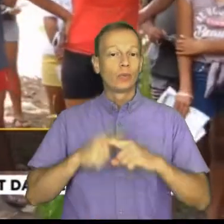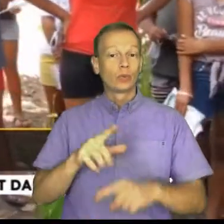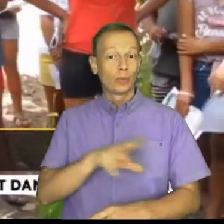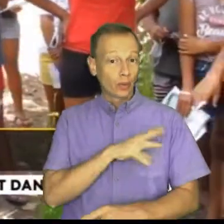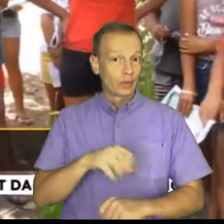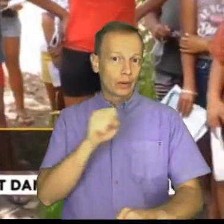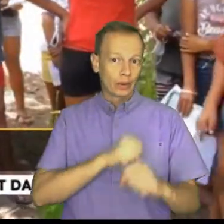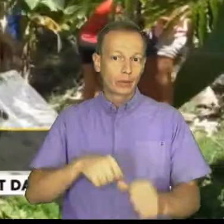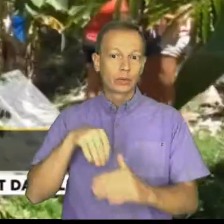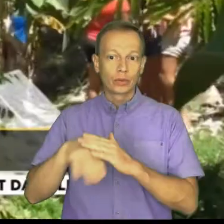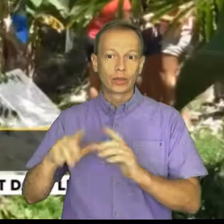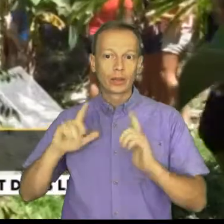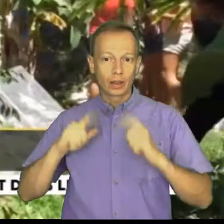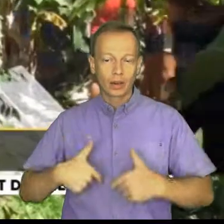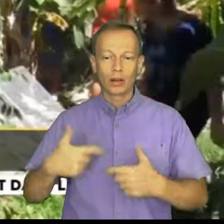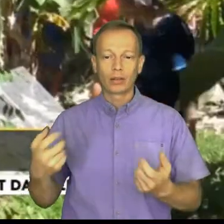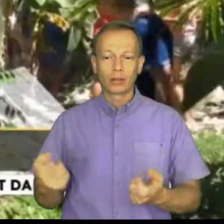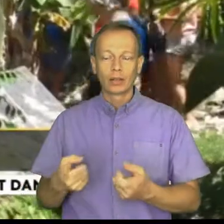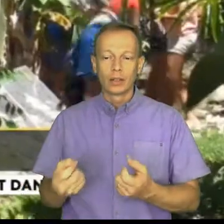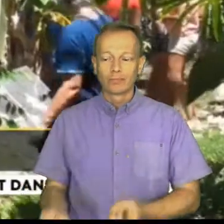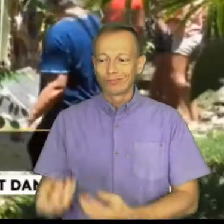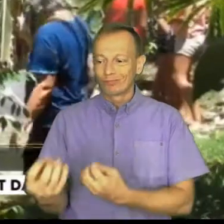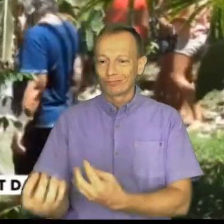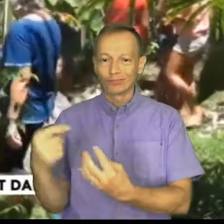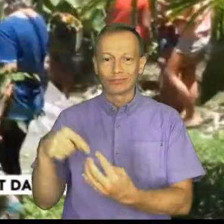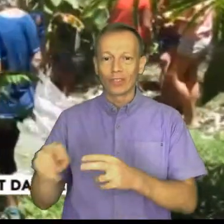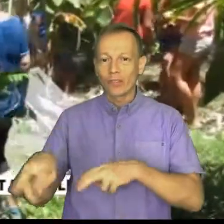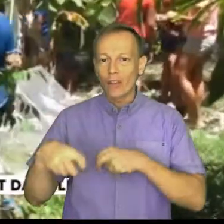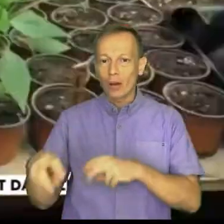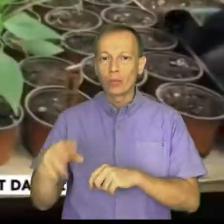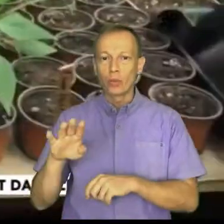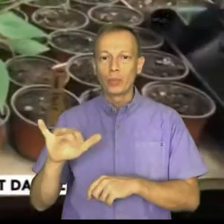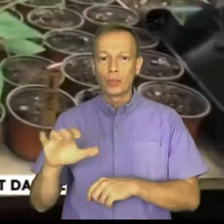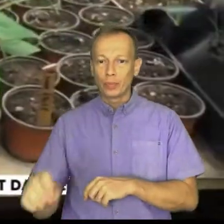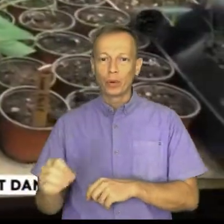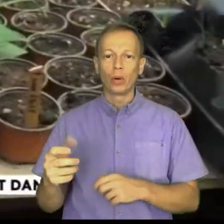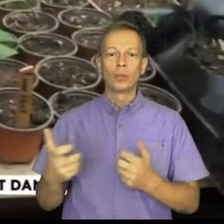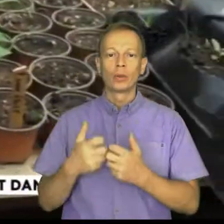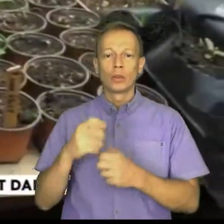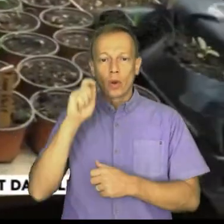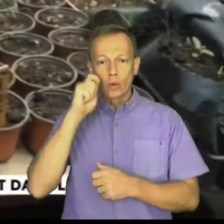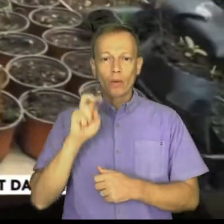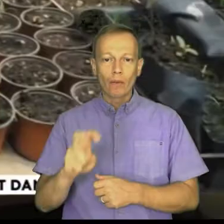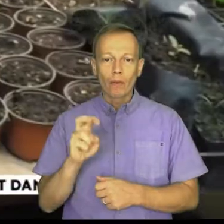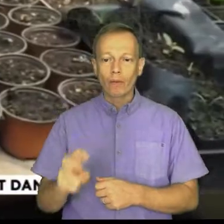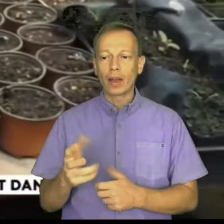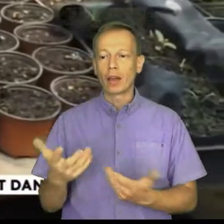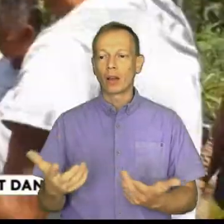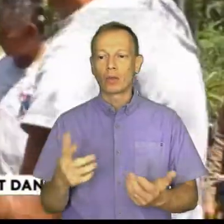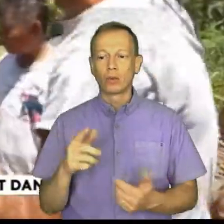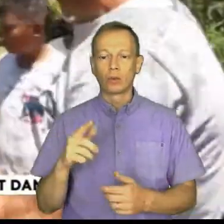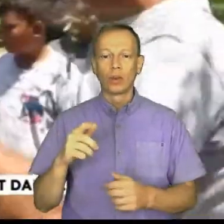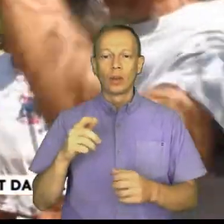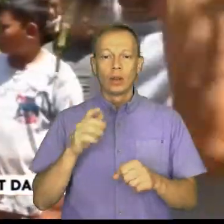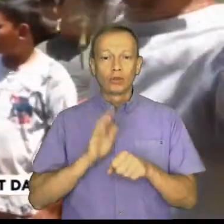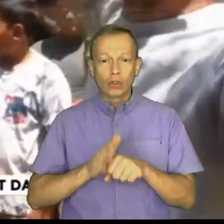sein même de l'établissement un potager biologique. Oignons verts, tomates cerises, fleurs comestibles, gingembre ou encore de la menthe. Ces